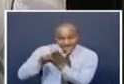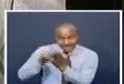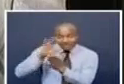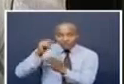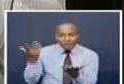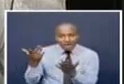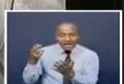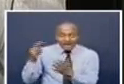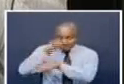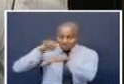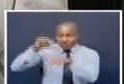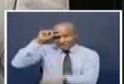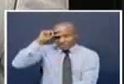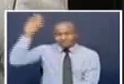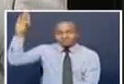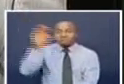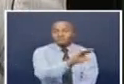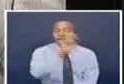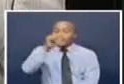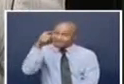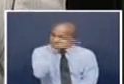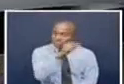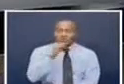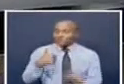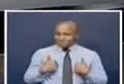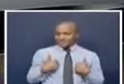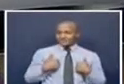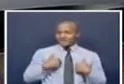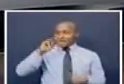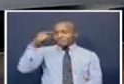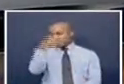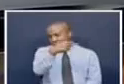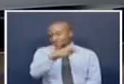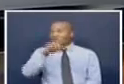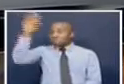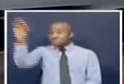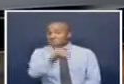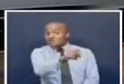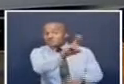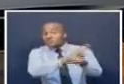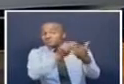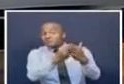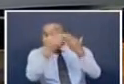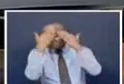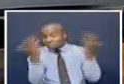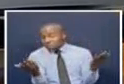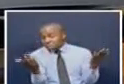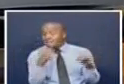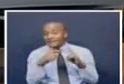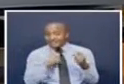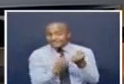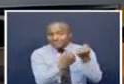government inashikiliwa na wabunge wenyewe. Kwa hivyo vile wanatumia pesa yao sijui sana, lakini huwa